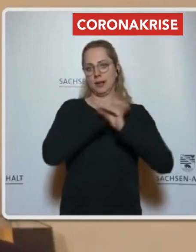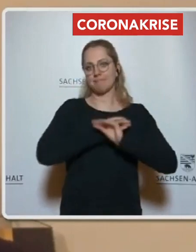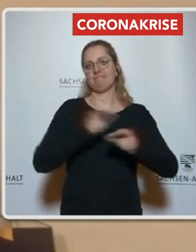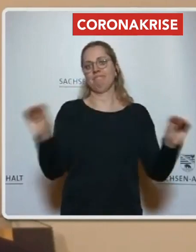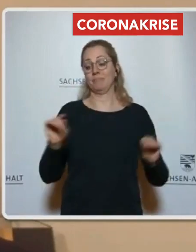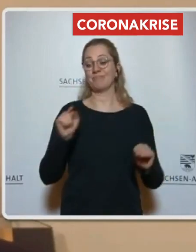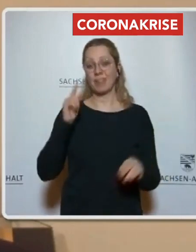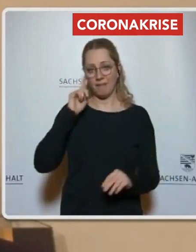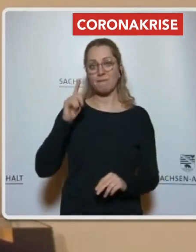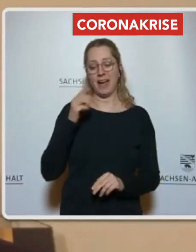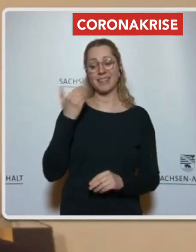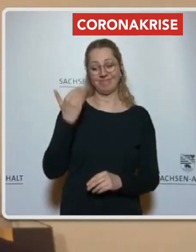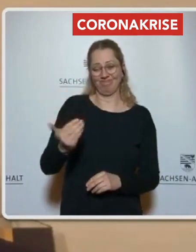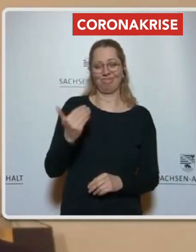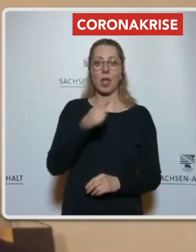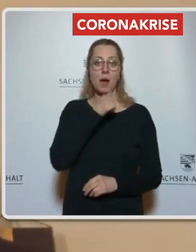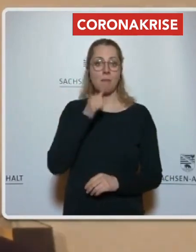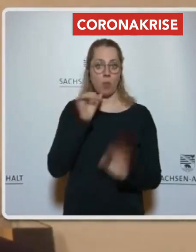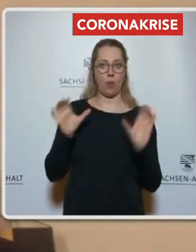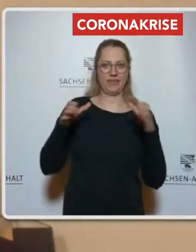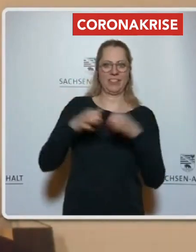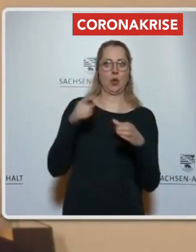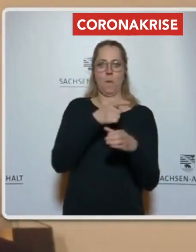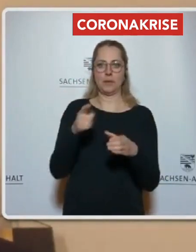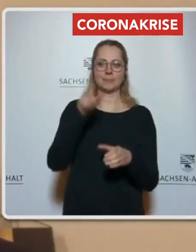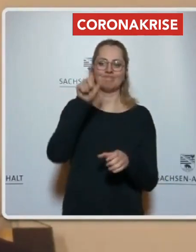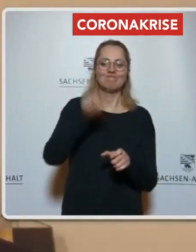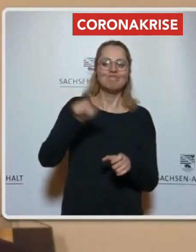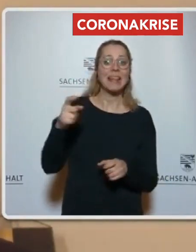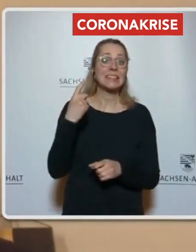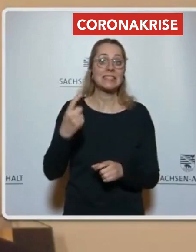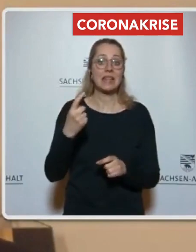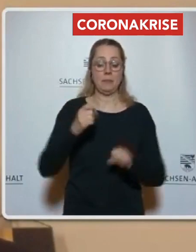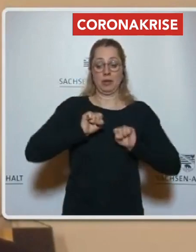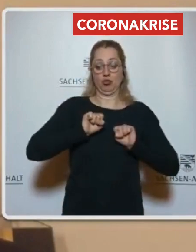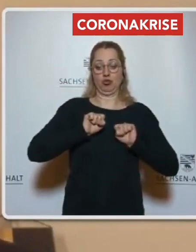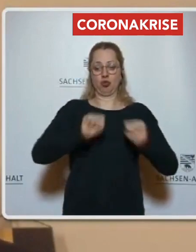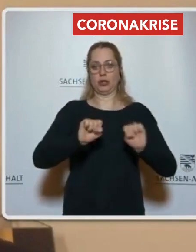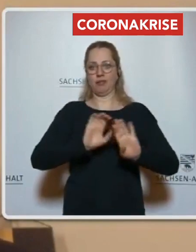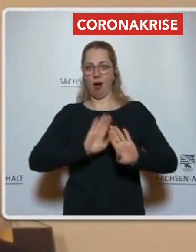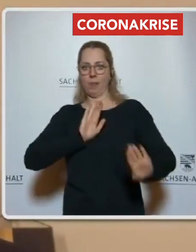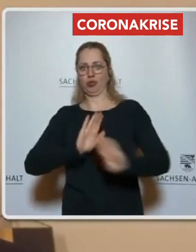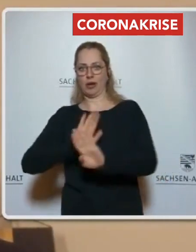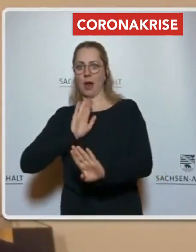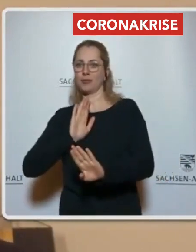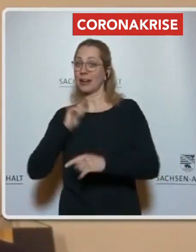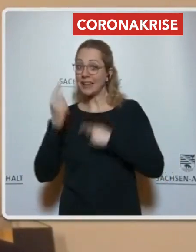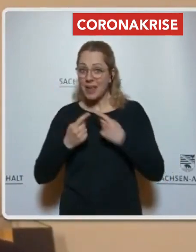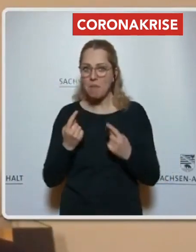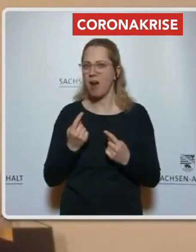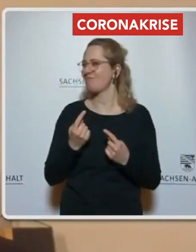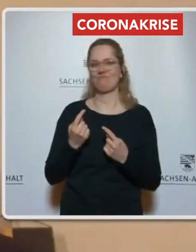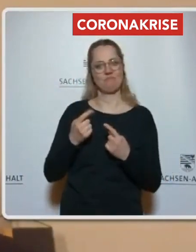Berufsgruppen sich nur bedingt selber schützen können, was die Abstandshaltung